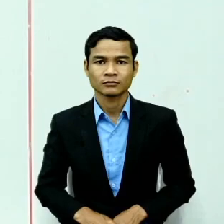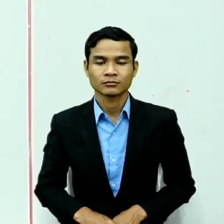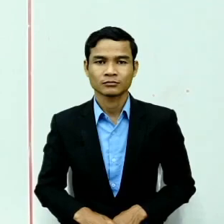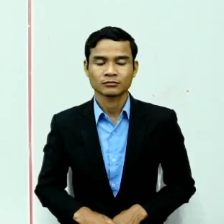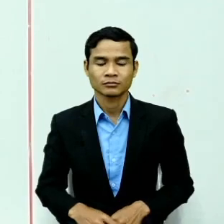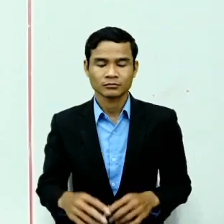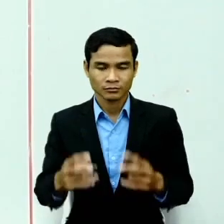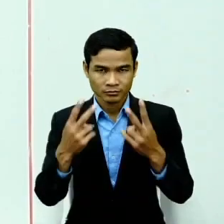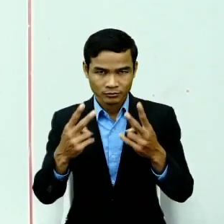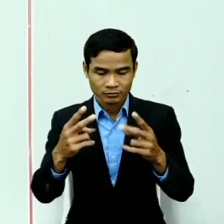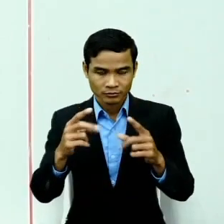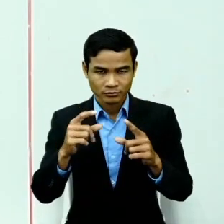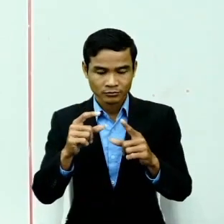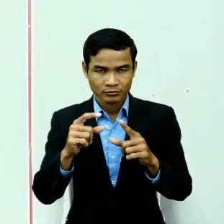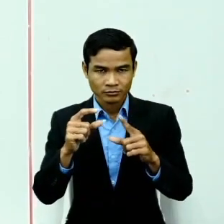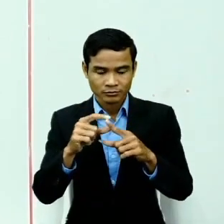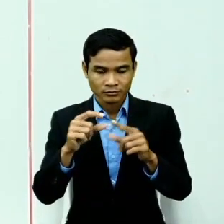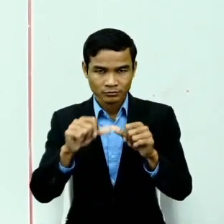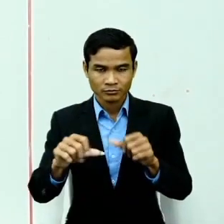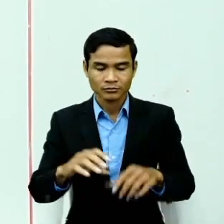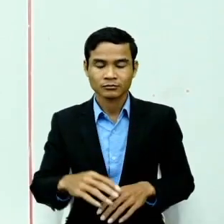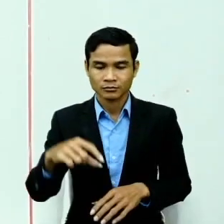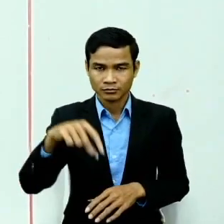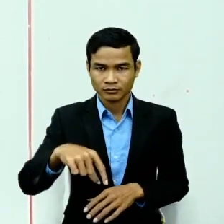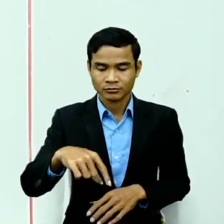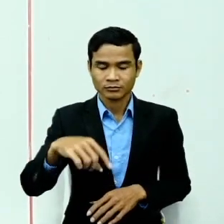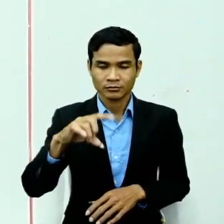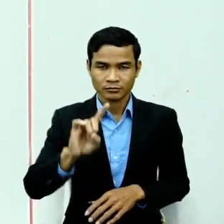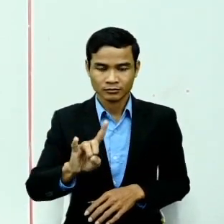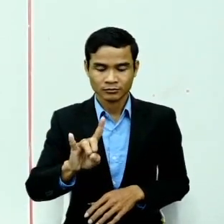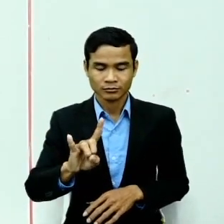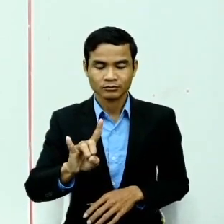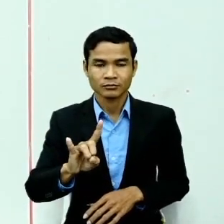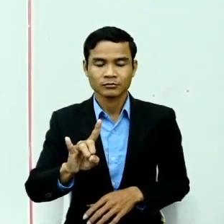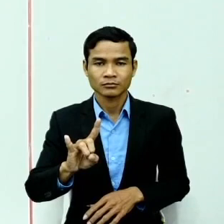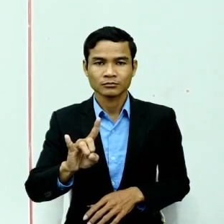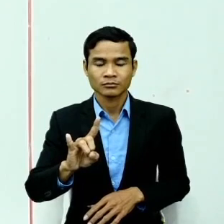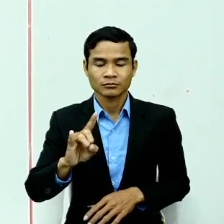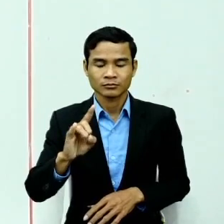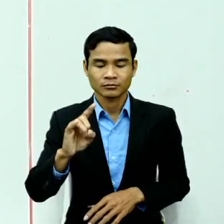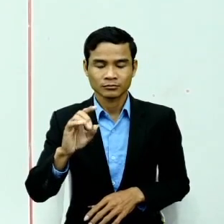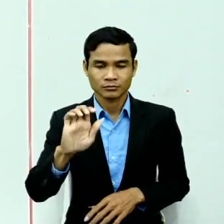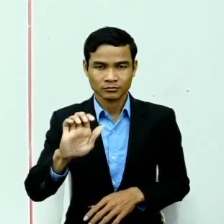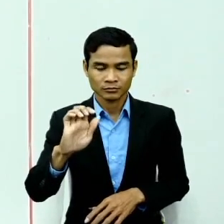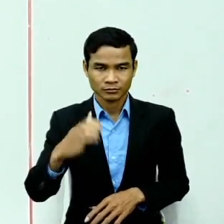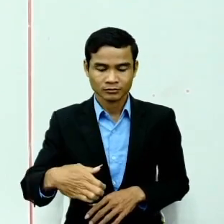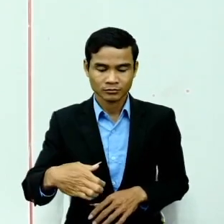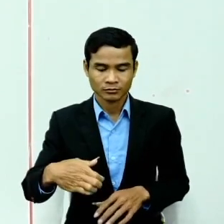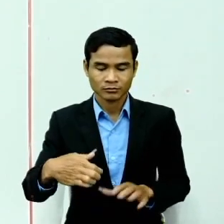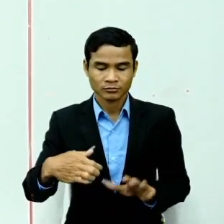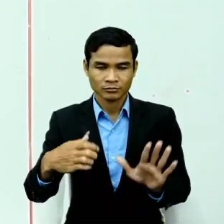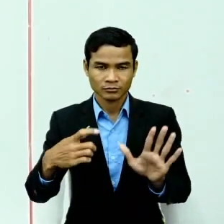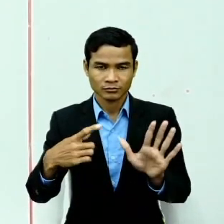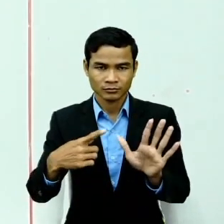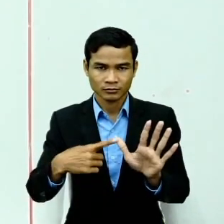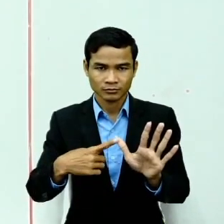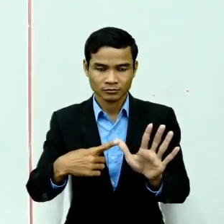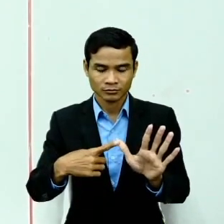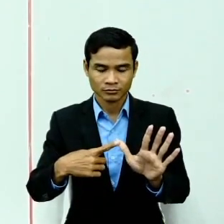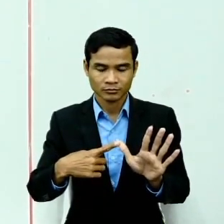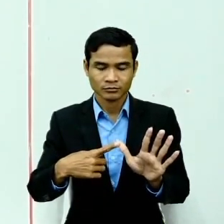chà con tim toán có nâng mó cầm chó á chá chá nâng